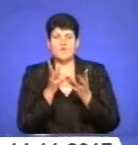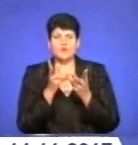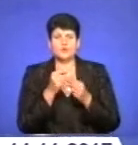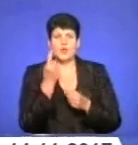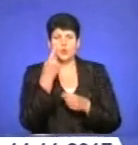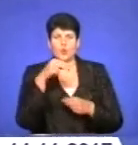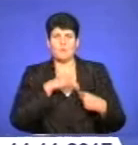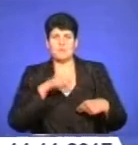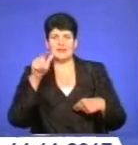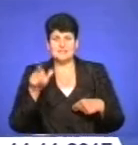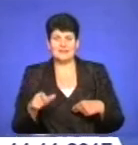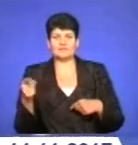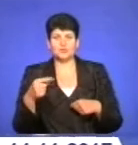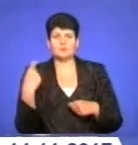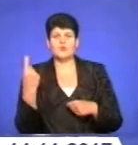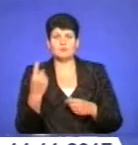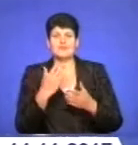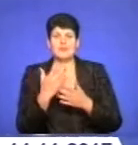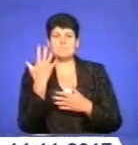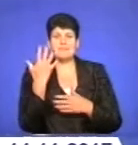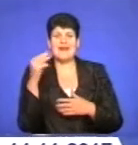одного працівника у Тернопільській області становить